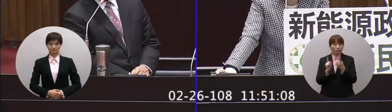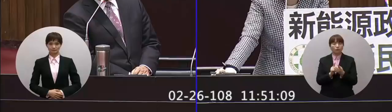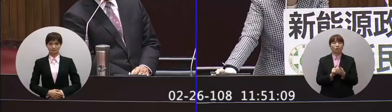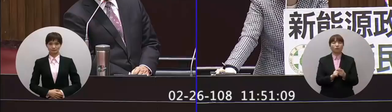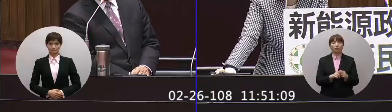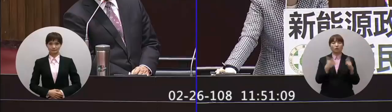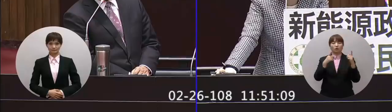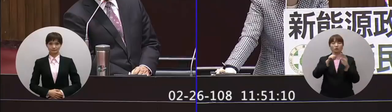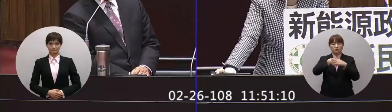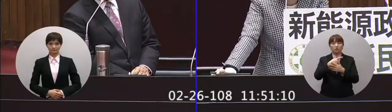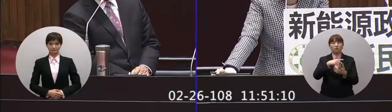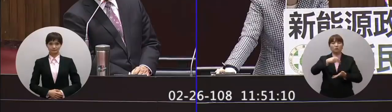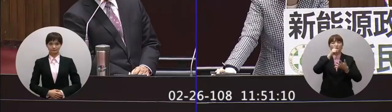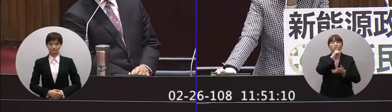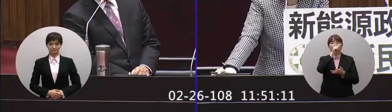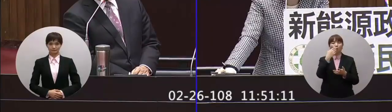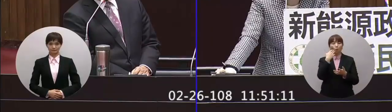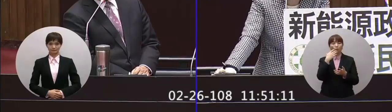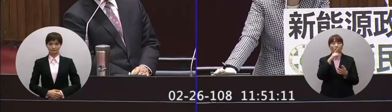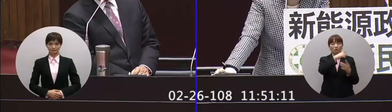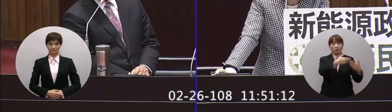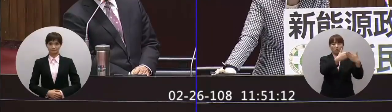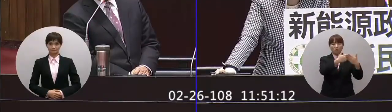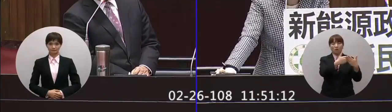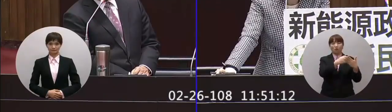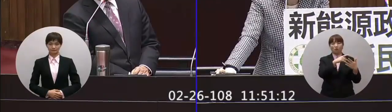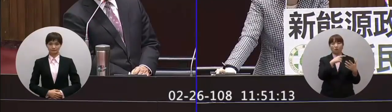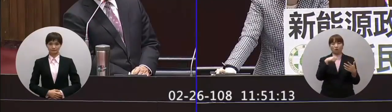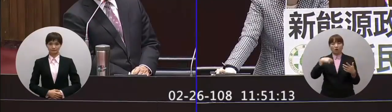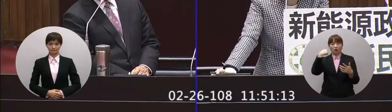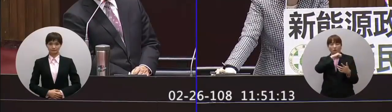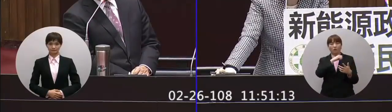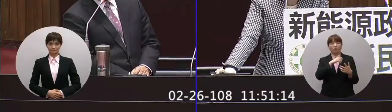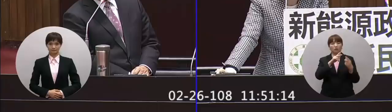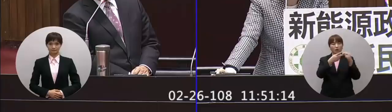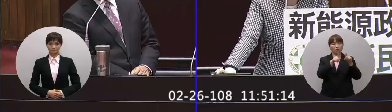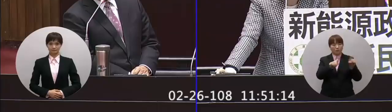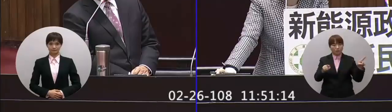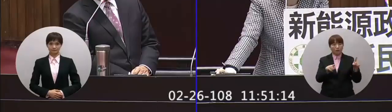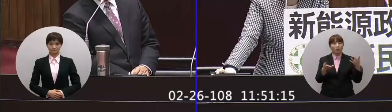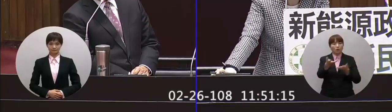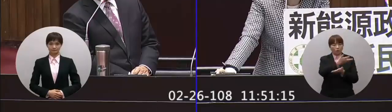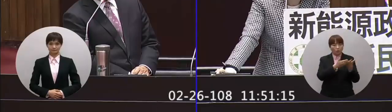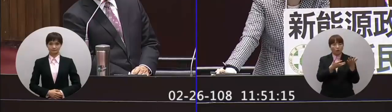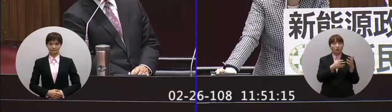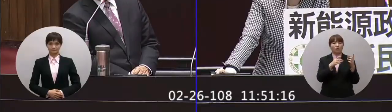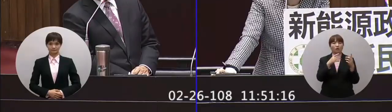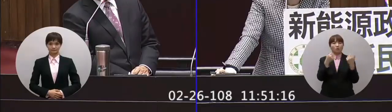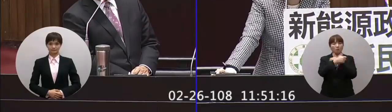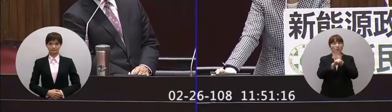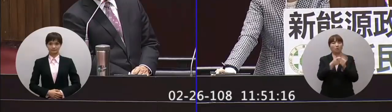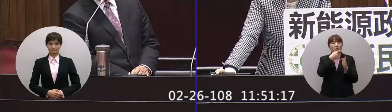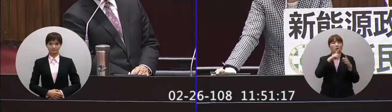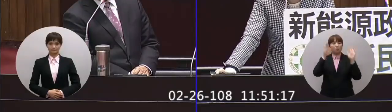长你所口中所说的，今天跟中国大陆，我们用一个比较和平稳定的交流，好像就是投